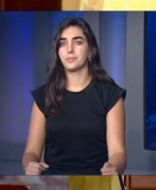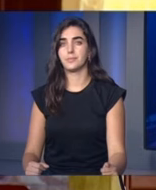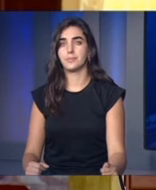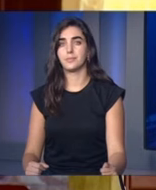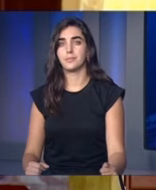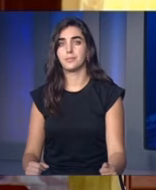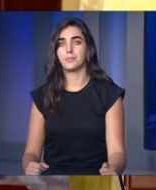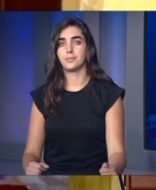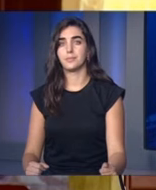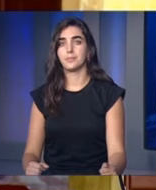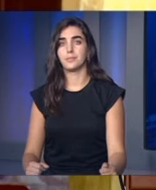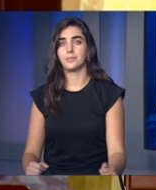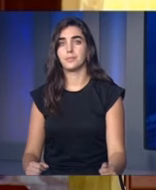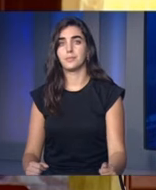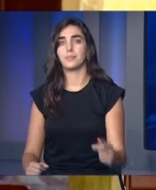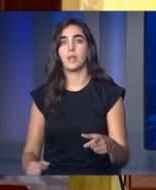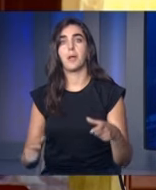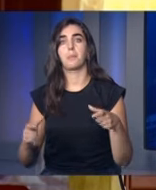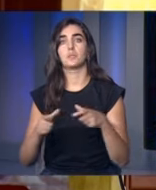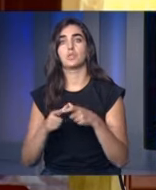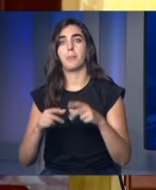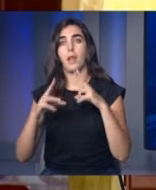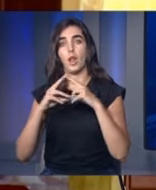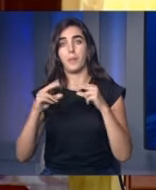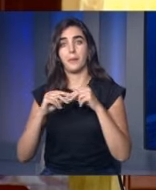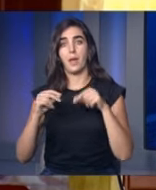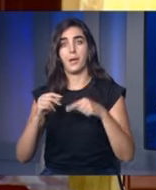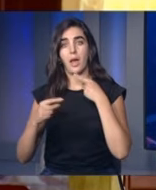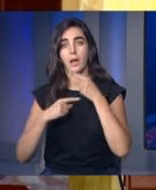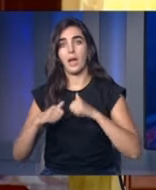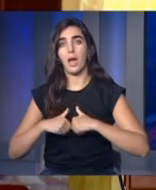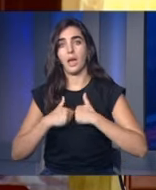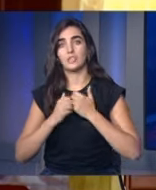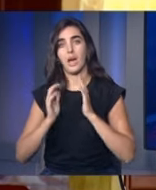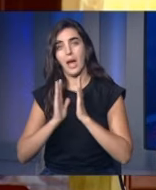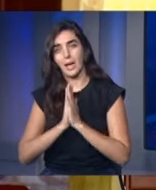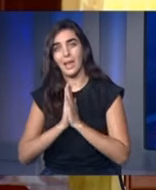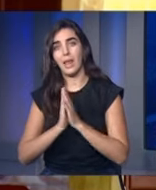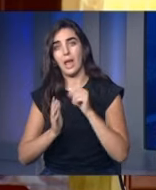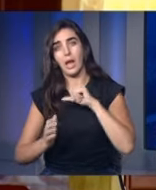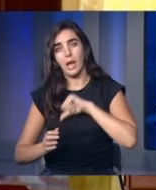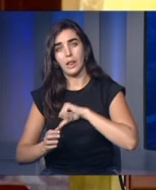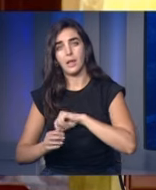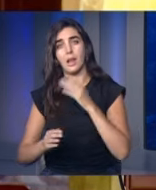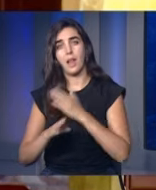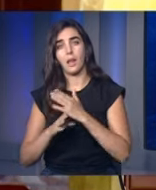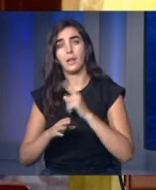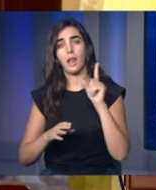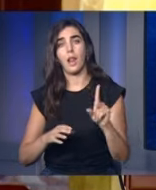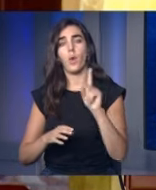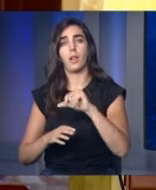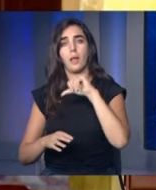أنفسهم والبلاد. إن مجتمعنا اللبناني بات يعيش